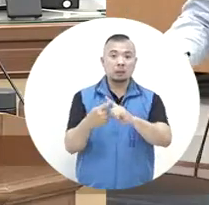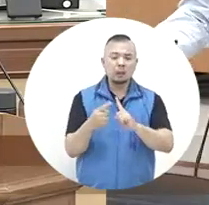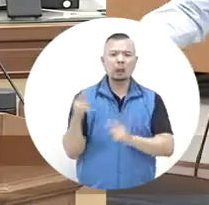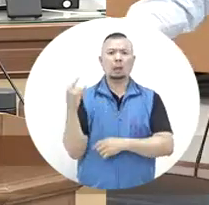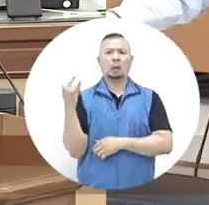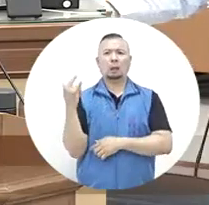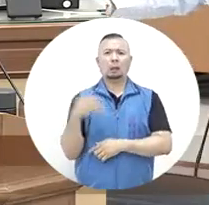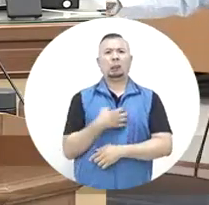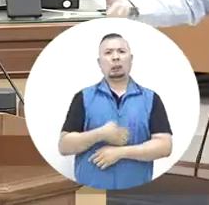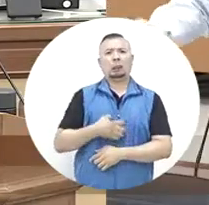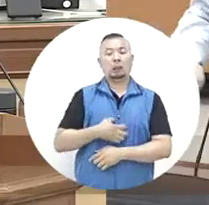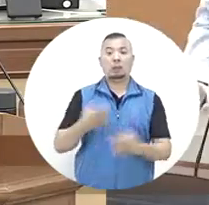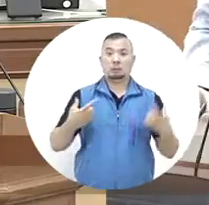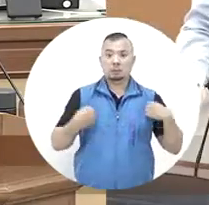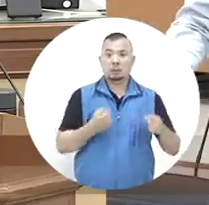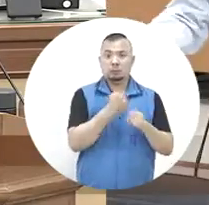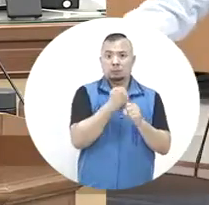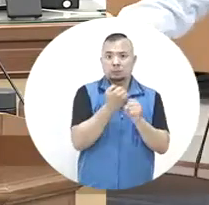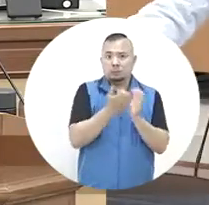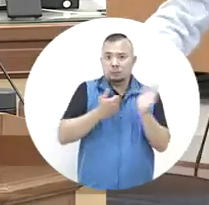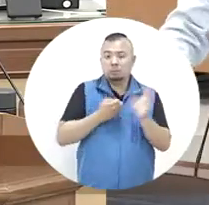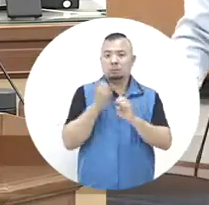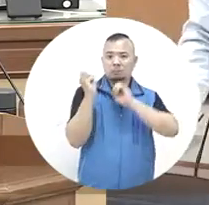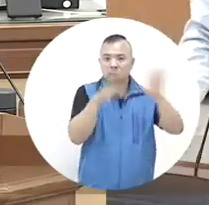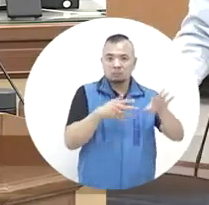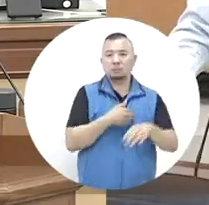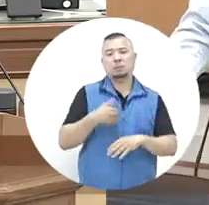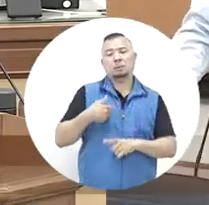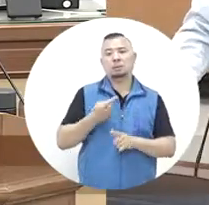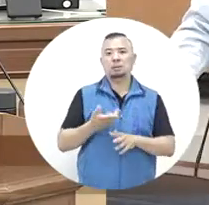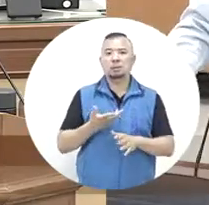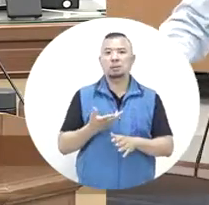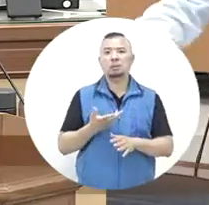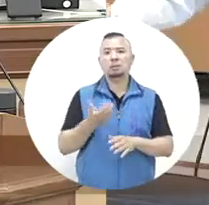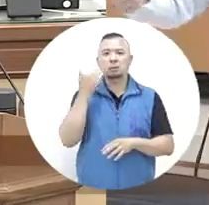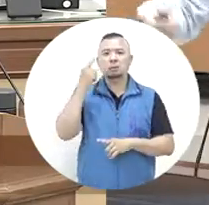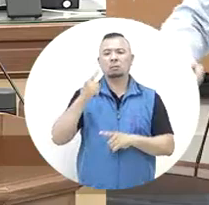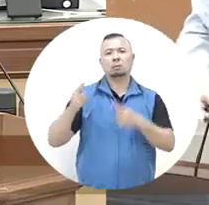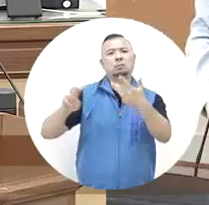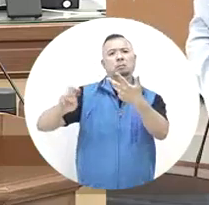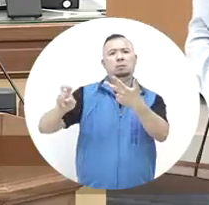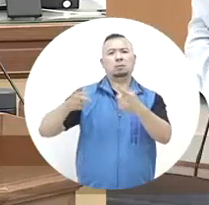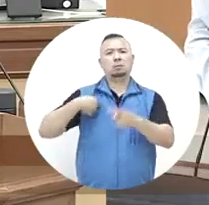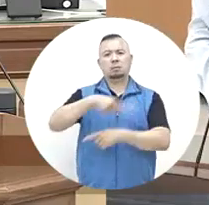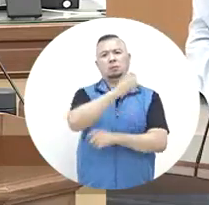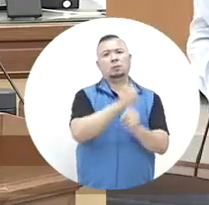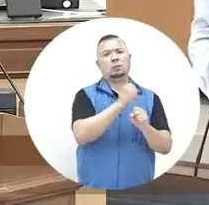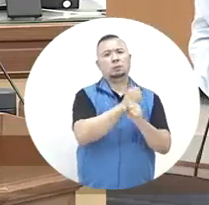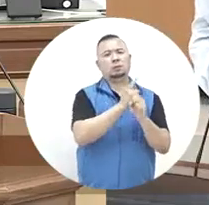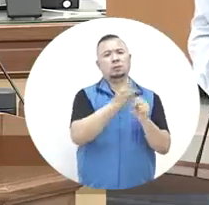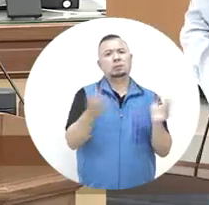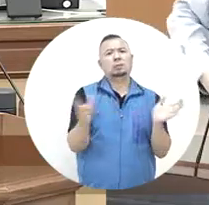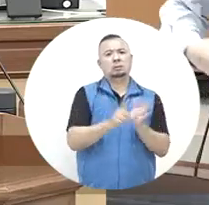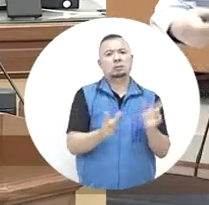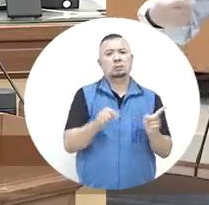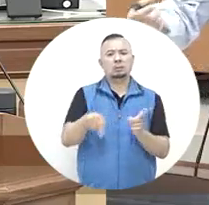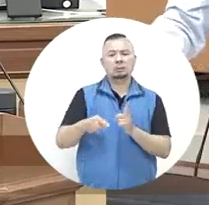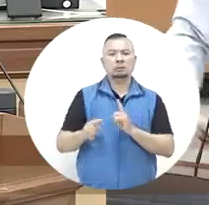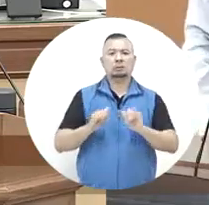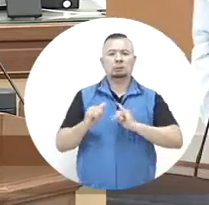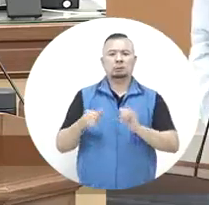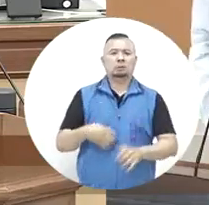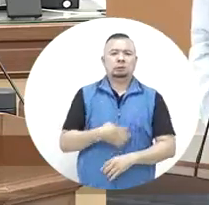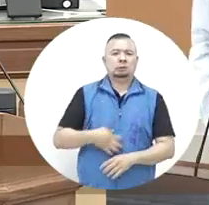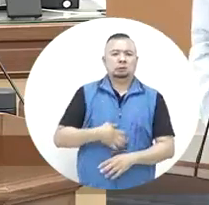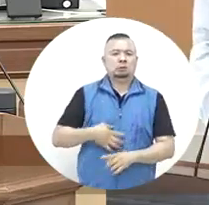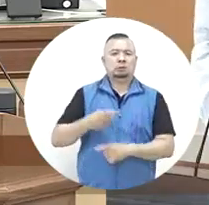丢垃圾，我现在没有办法，7:20我再来丢垃圾，我上班就来不及啊！所以民众跑来跟本席陈情，那本席也赶快